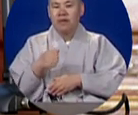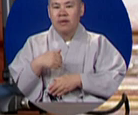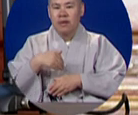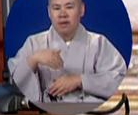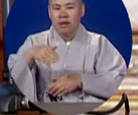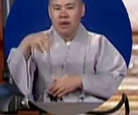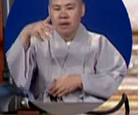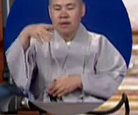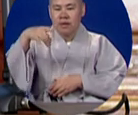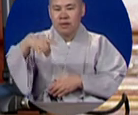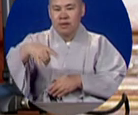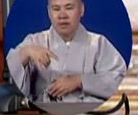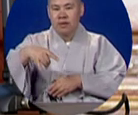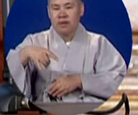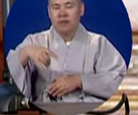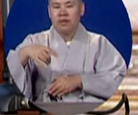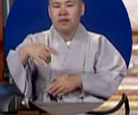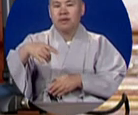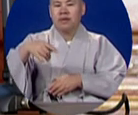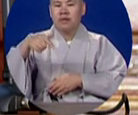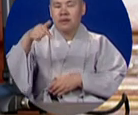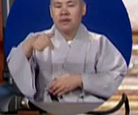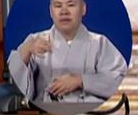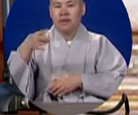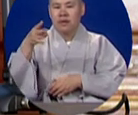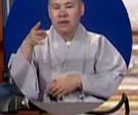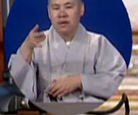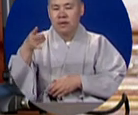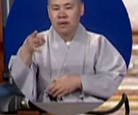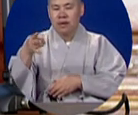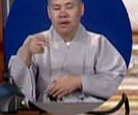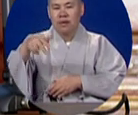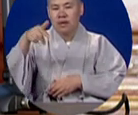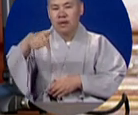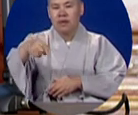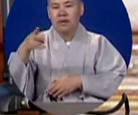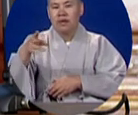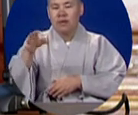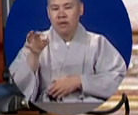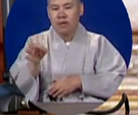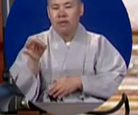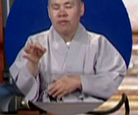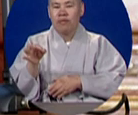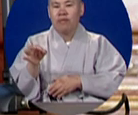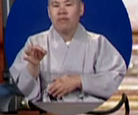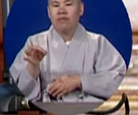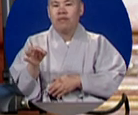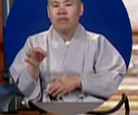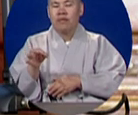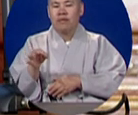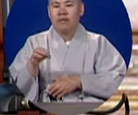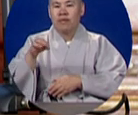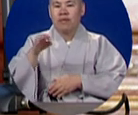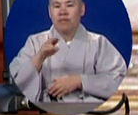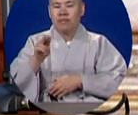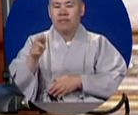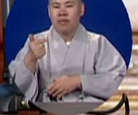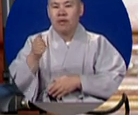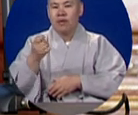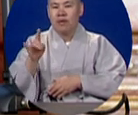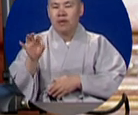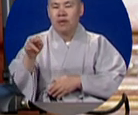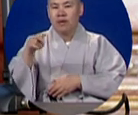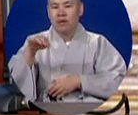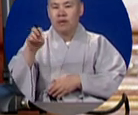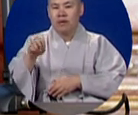취자하고 경계 대상이라는 경계 경자가 있는 취경을 하는데요 이게 변행 심소 중에